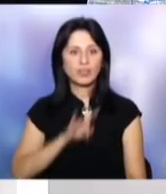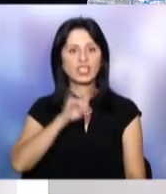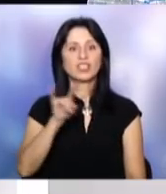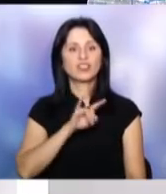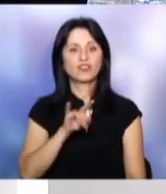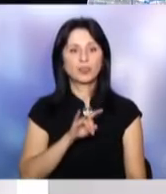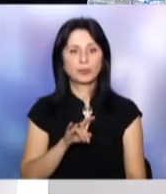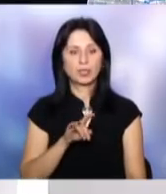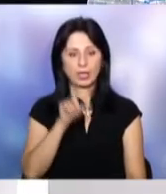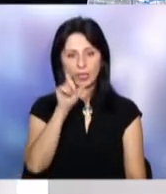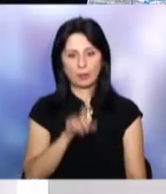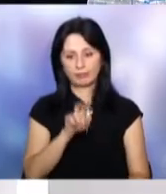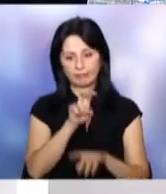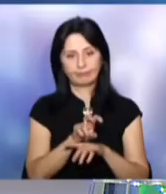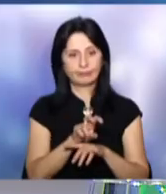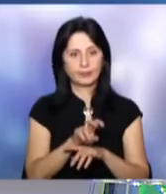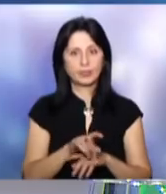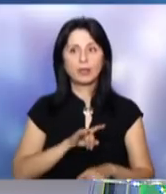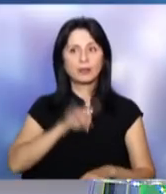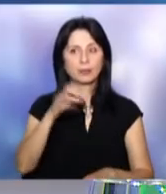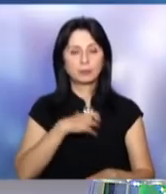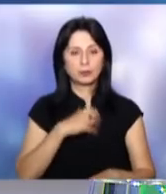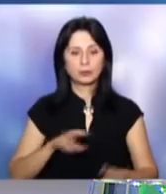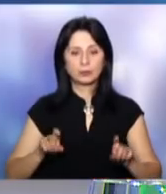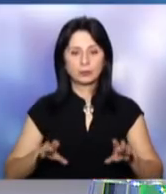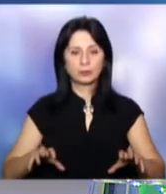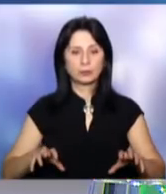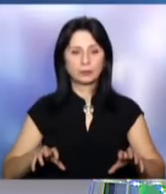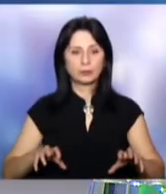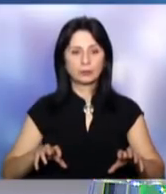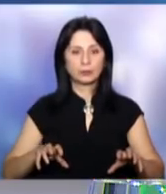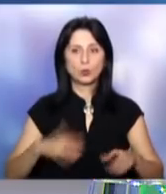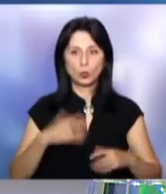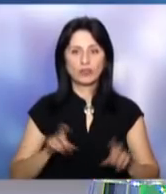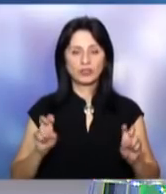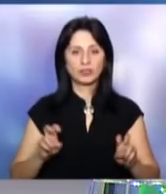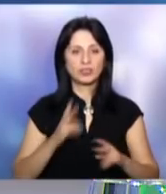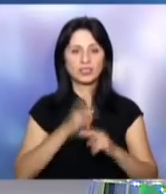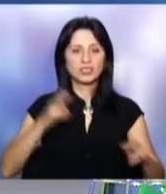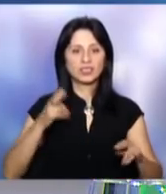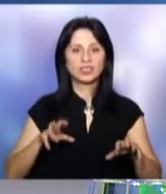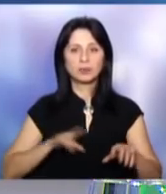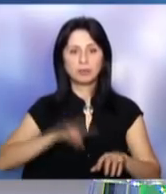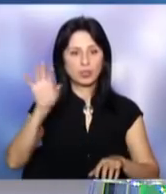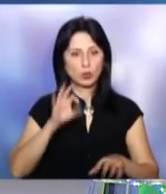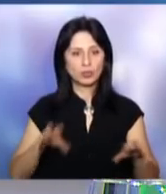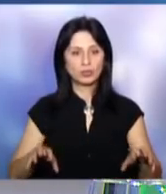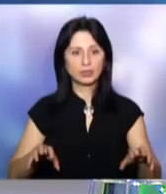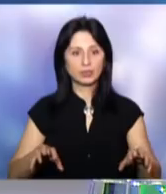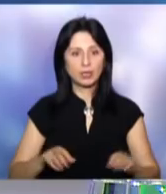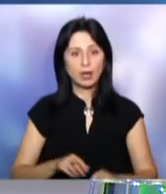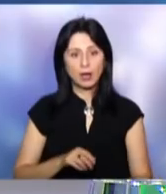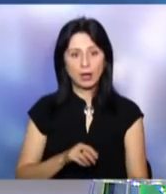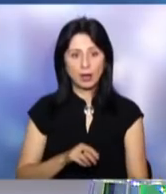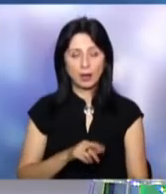თვითმფრინავში ჩაჯდა ადამიანი. ეშინია ფრენის. როგორ წესი, აქვს პანიკური შეტევა ფრენასთან დაკავშირებული.